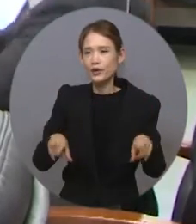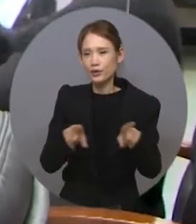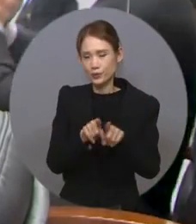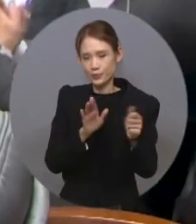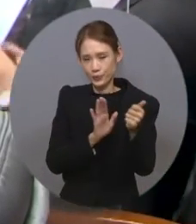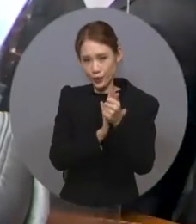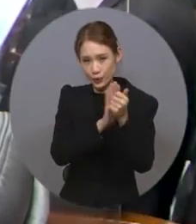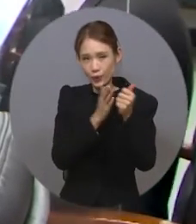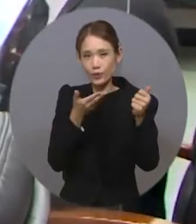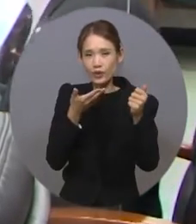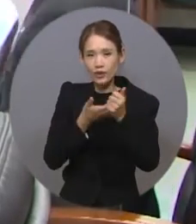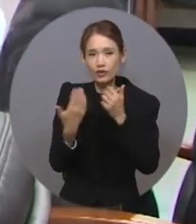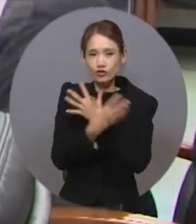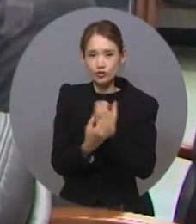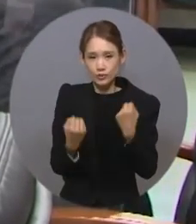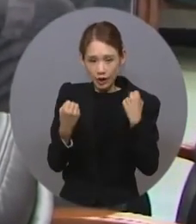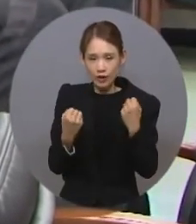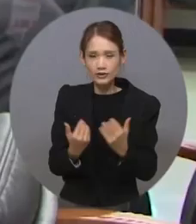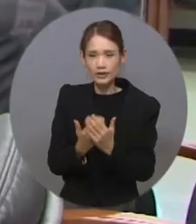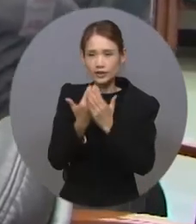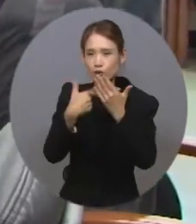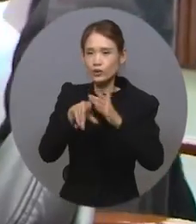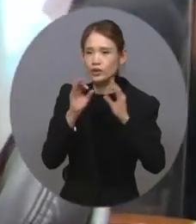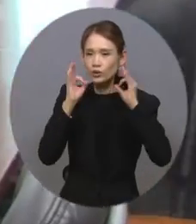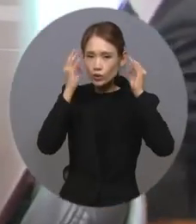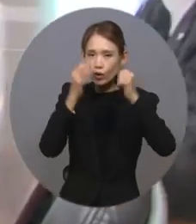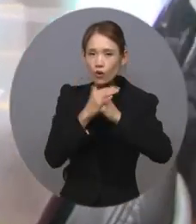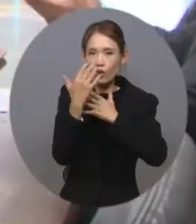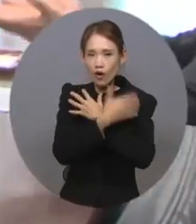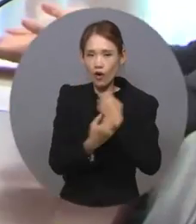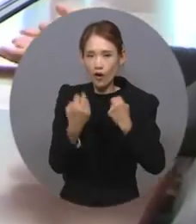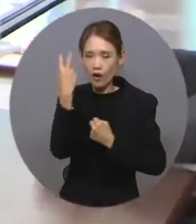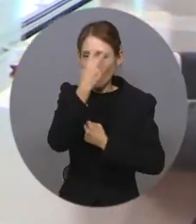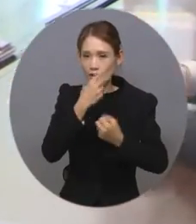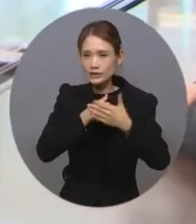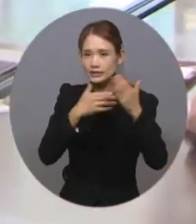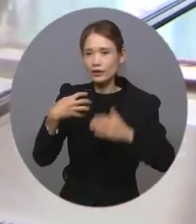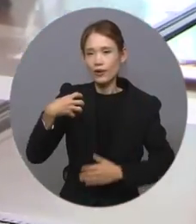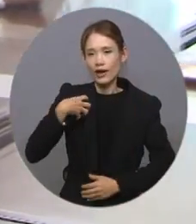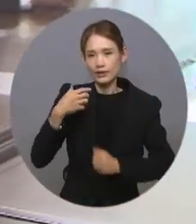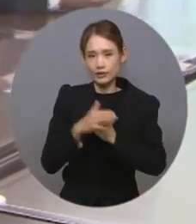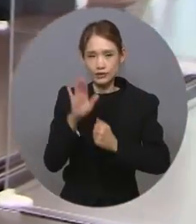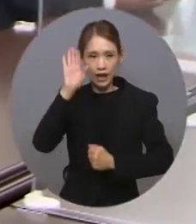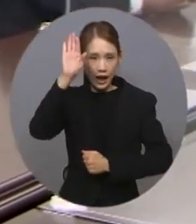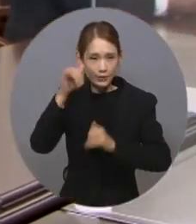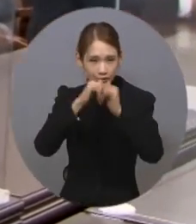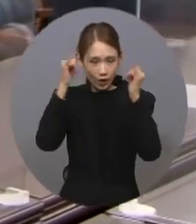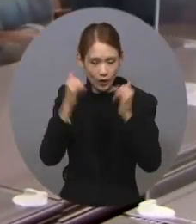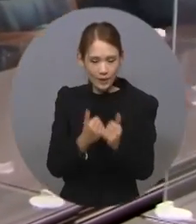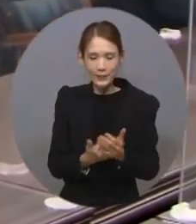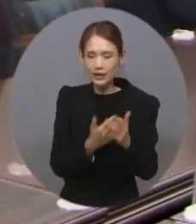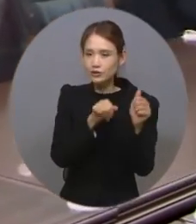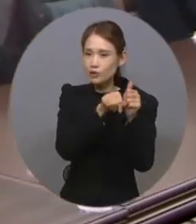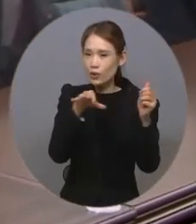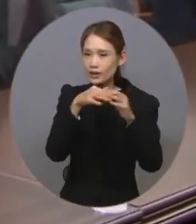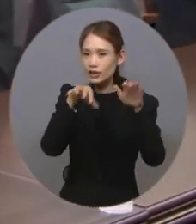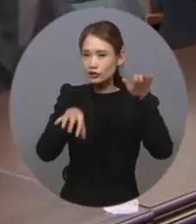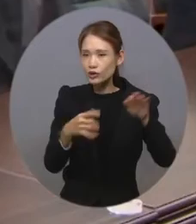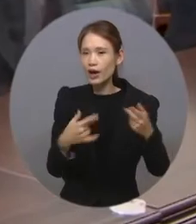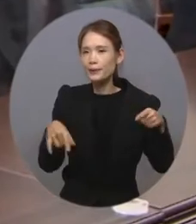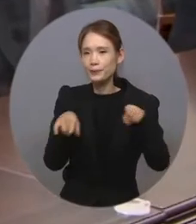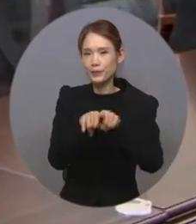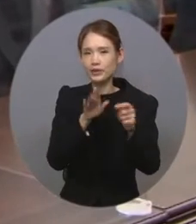전하면서 국민 건강 증진을 위해 노력하는 건강검진기관으로서 앞으로도 우리 사회의 발전과 소외된 이웃을